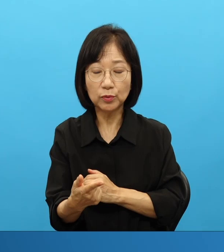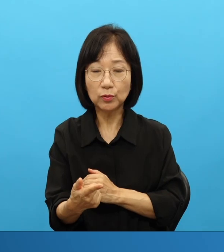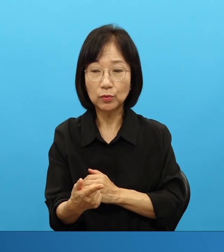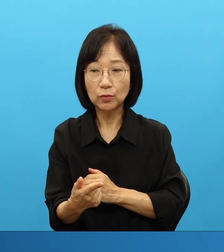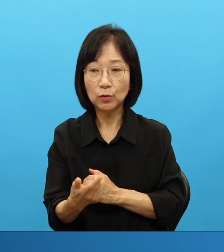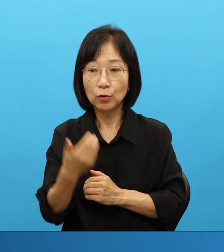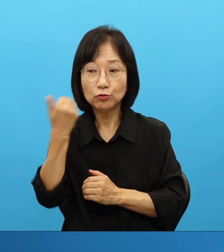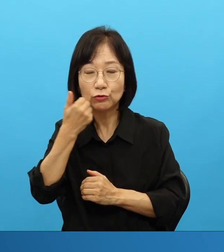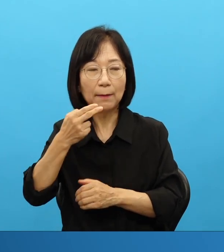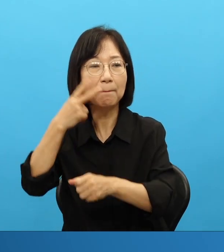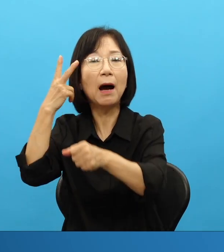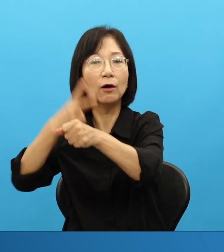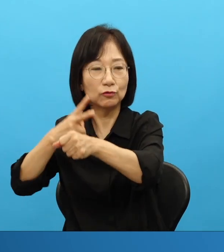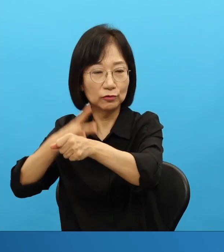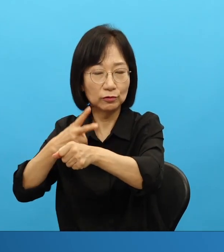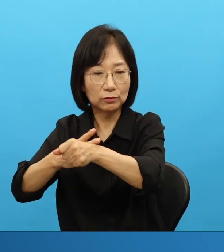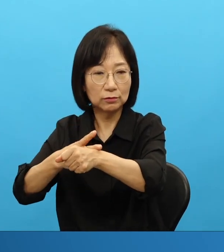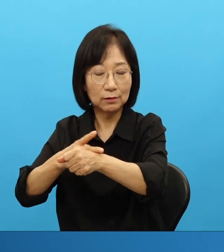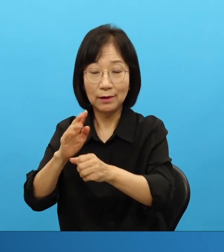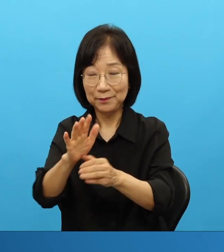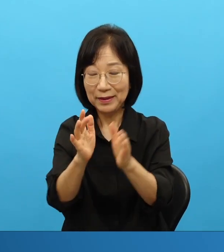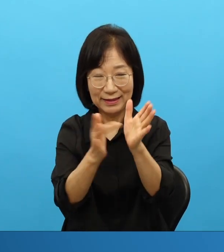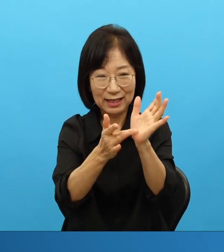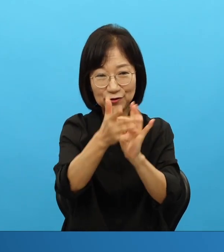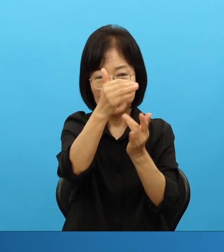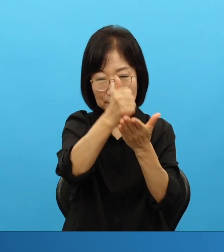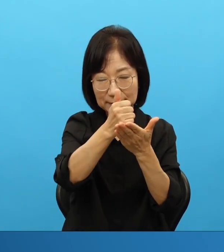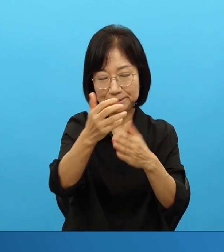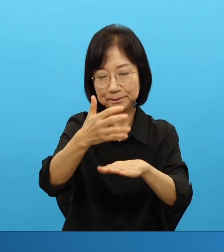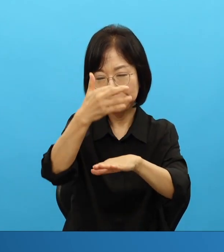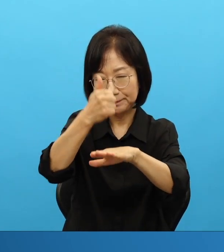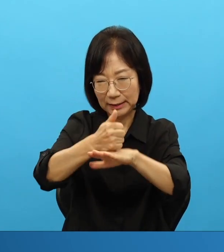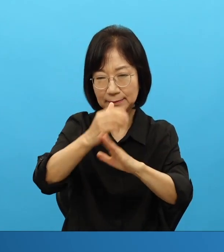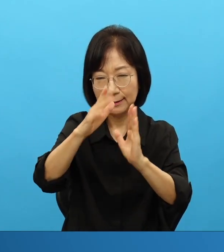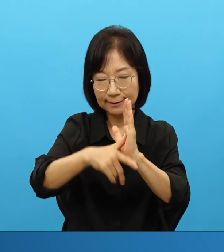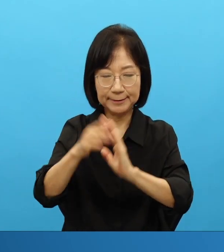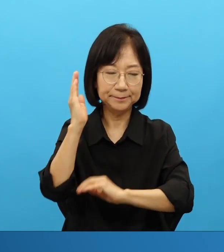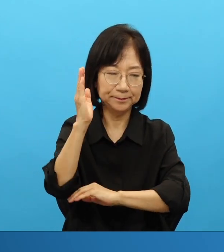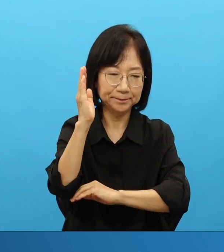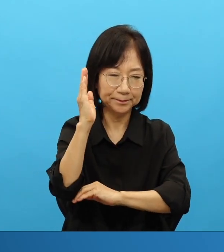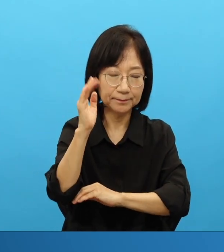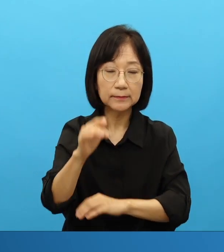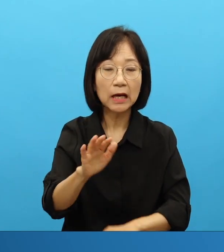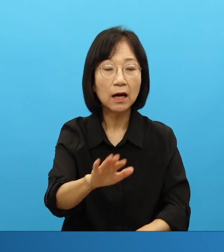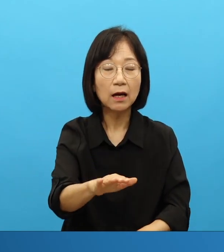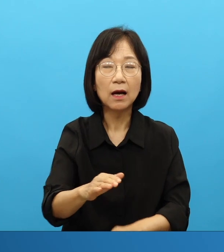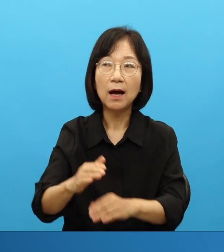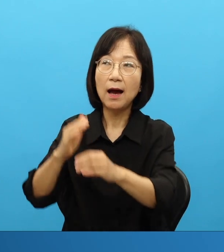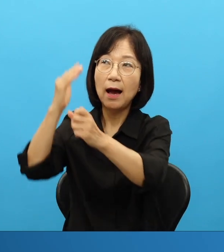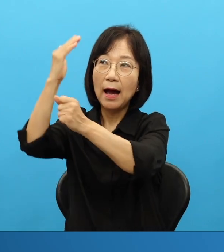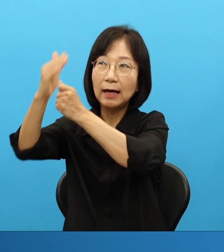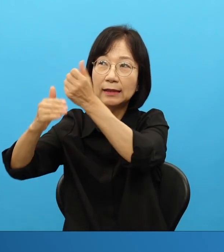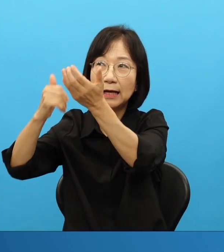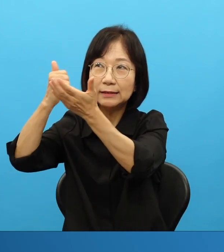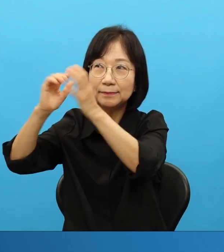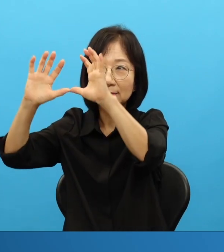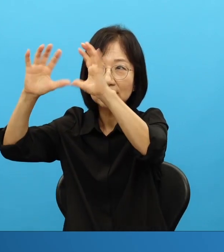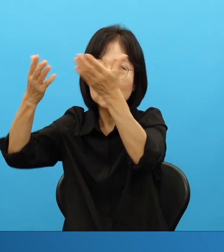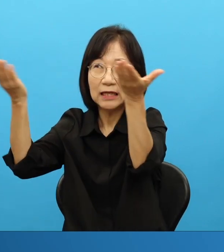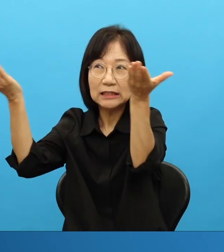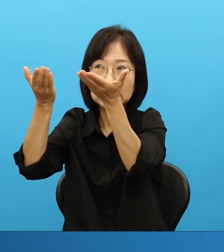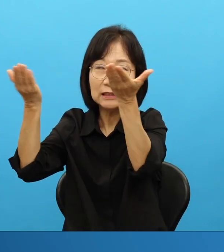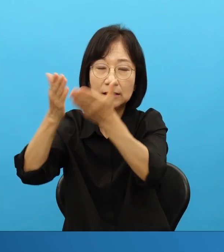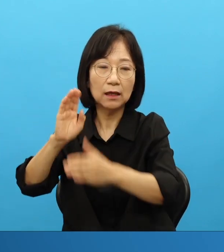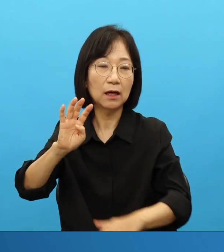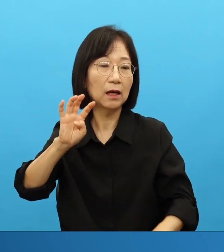said 마지막에 in his final message. 하나님 나라의 일을 40을 설명했다. He explained